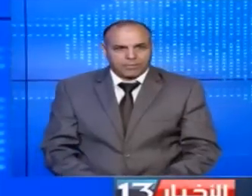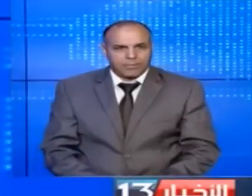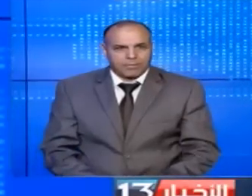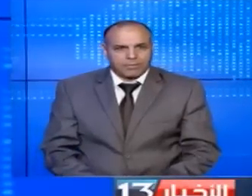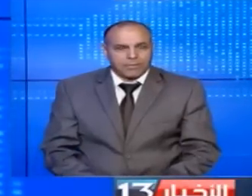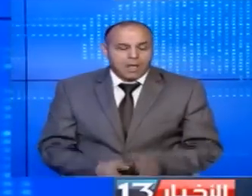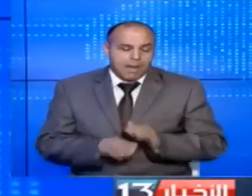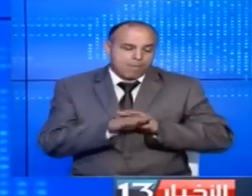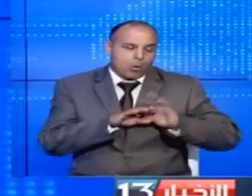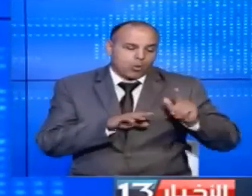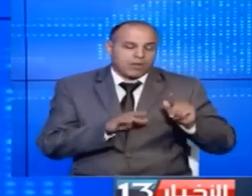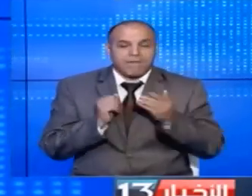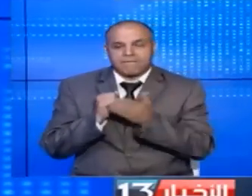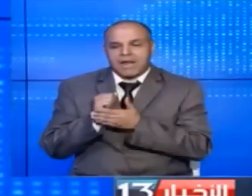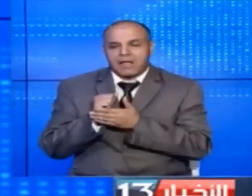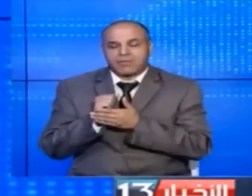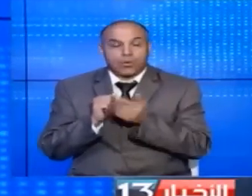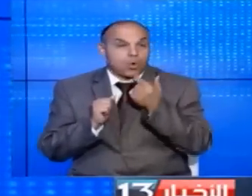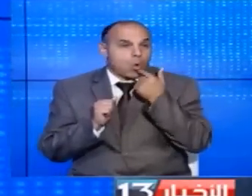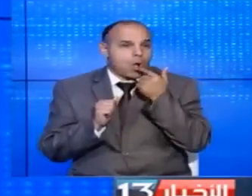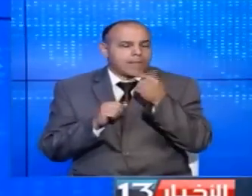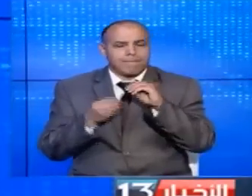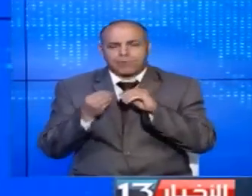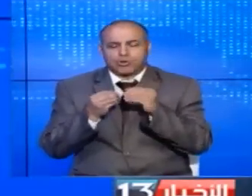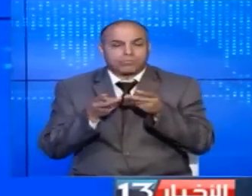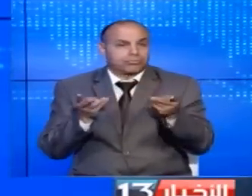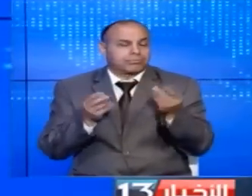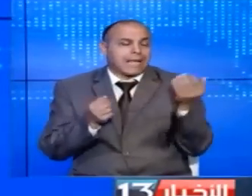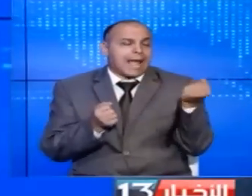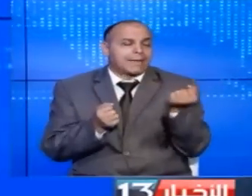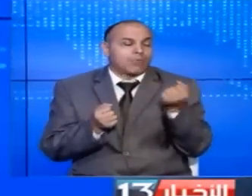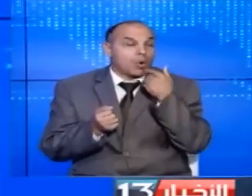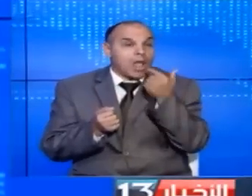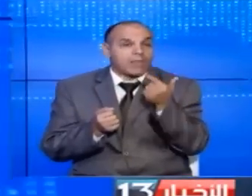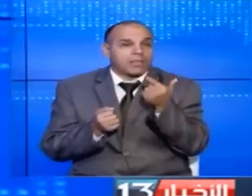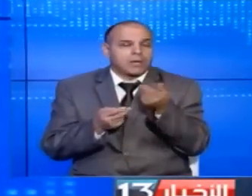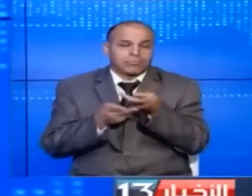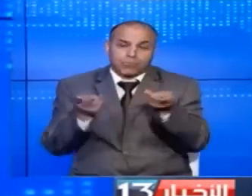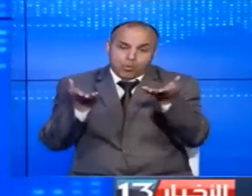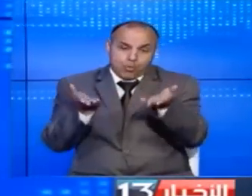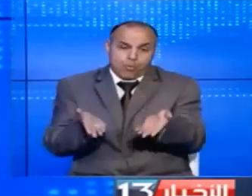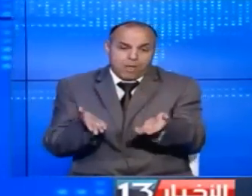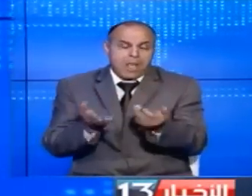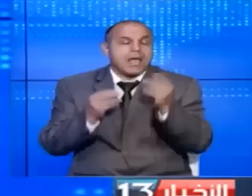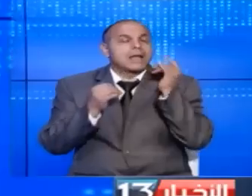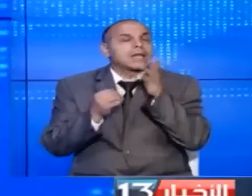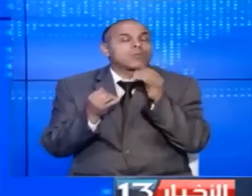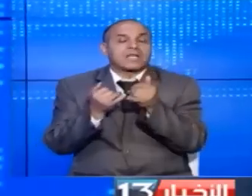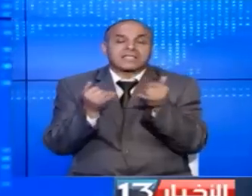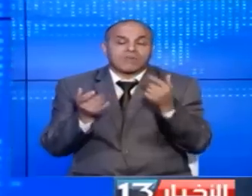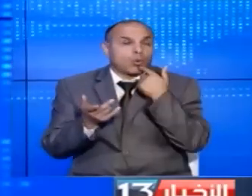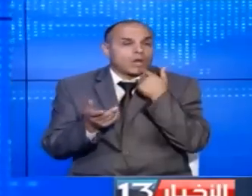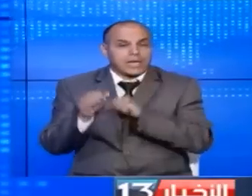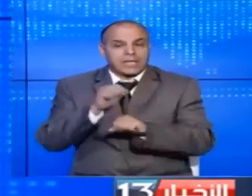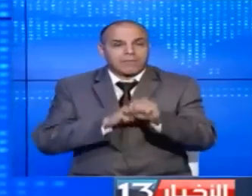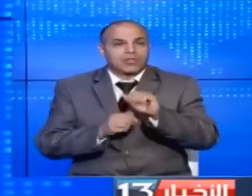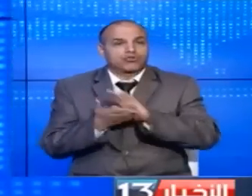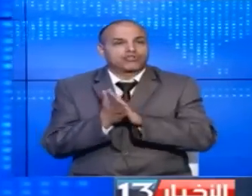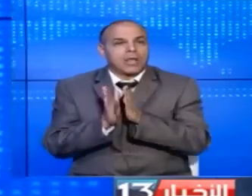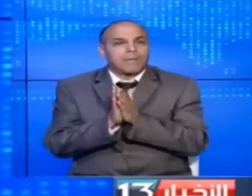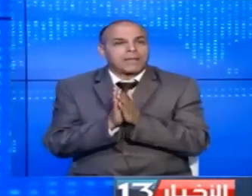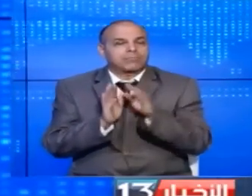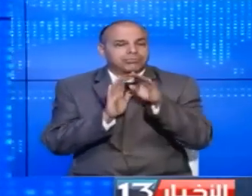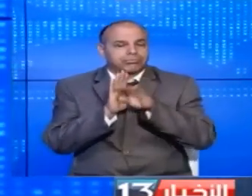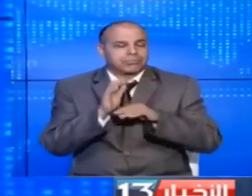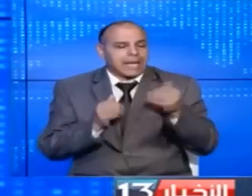في مشغل فلاحي، أبرز إشكالات قطاع الألبان تم طرحها اليوم في ندوة صحفية نظمتها جمعية